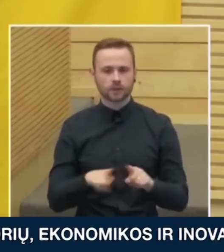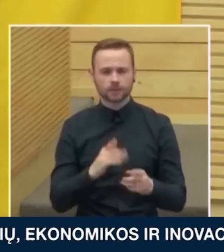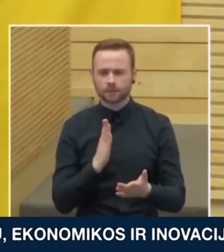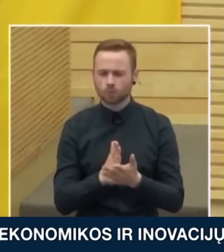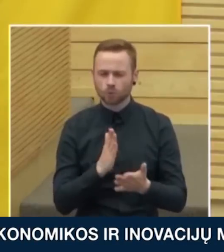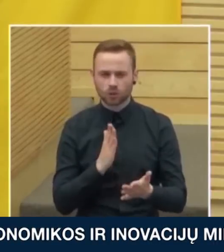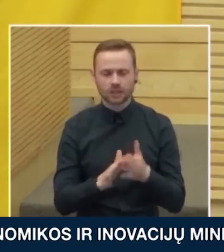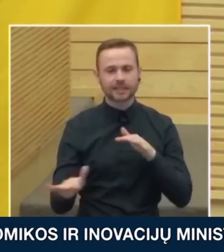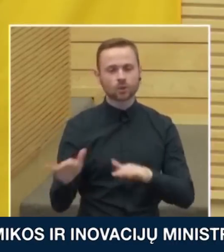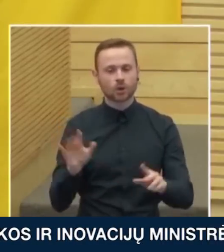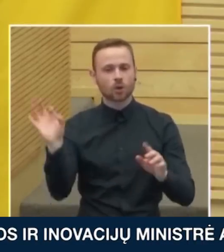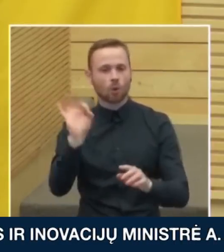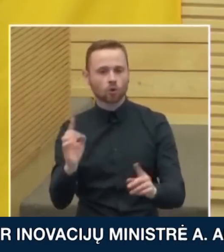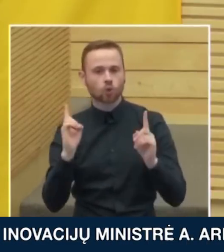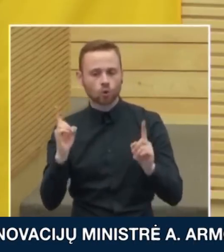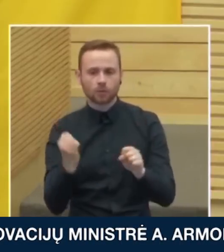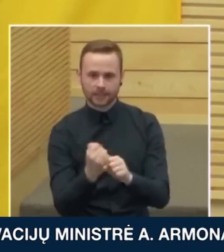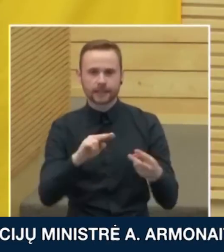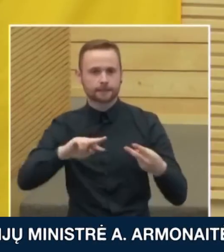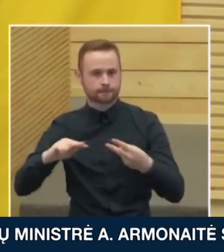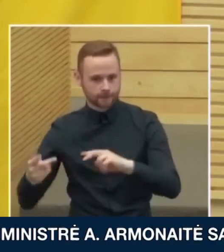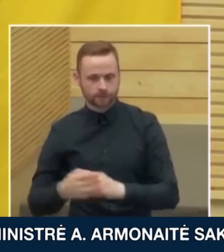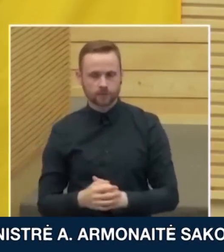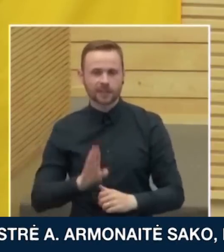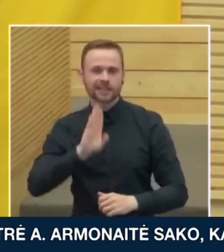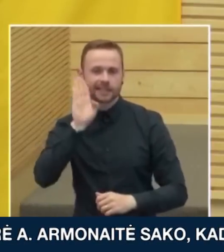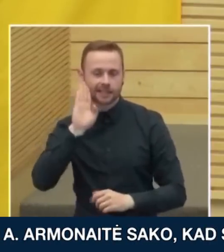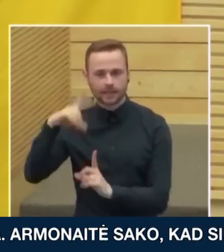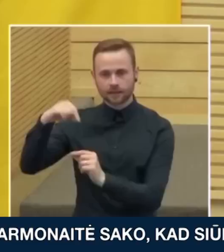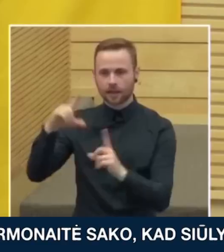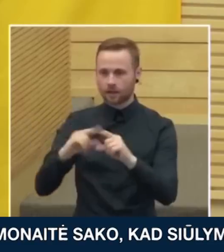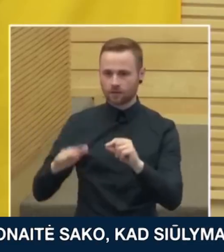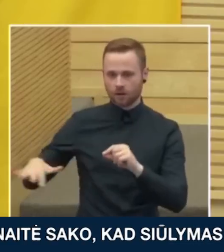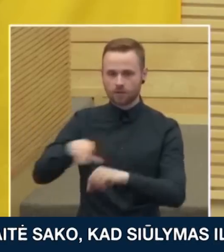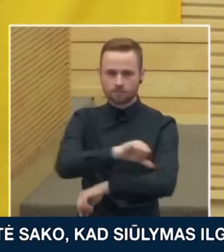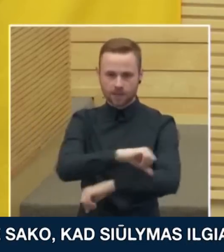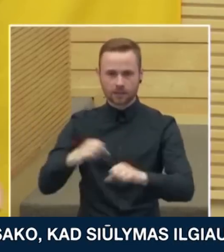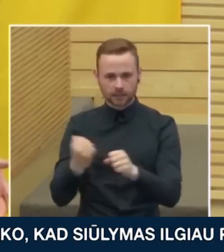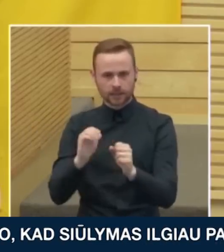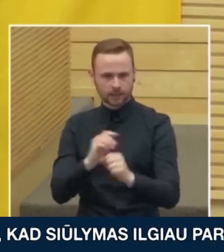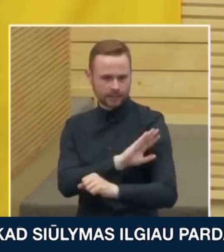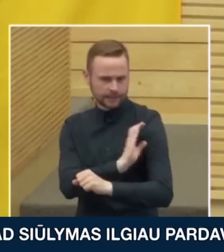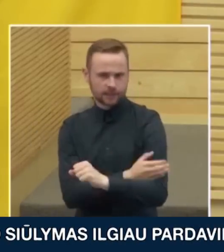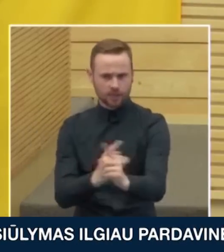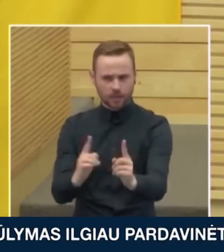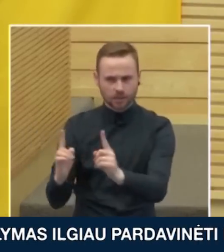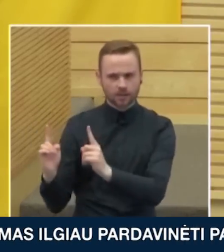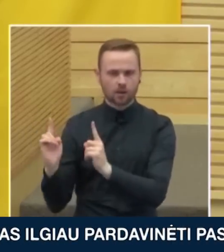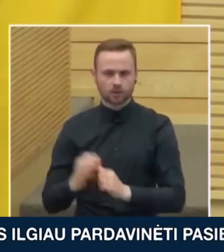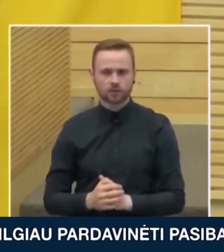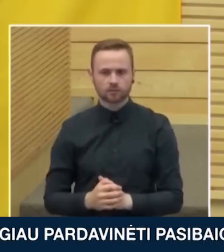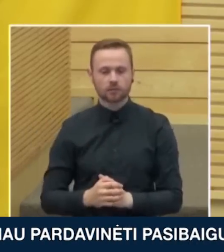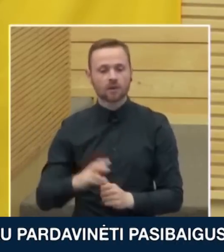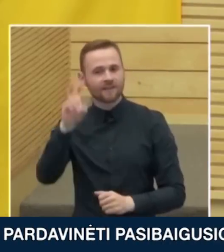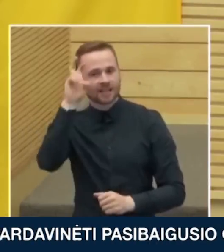saugumo situaciją. Pabrėžiau rytinių NATO sienų stiprinimo būtinybę. Akcentavau, kad mūsų šalyje turi